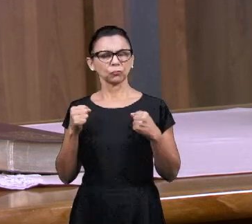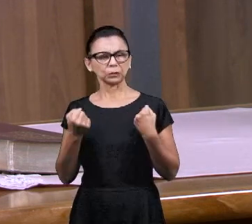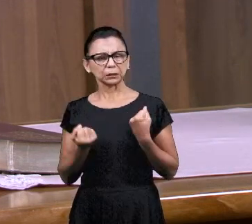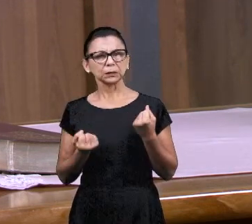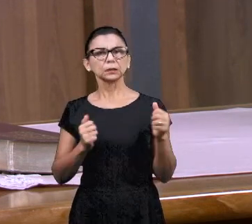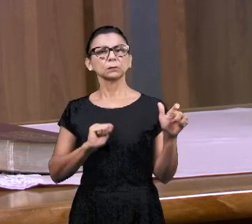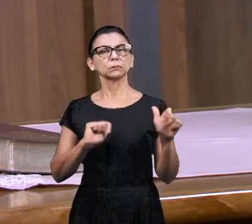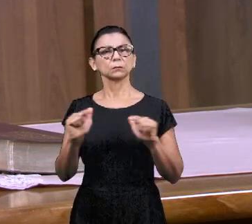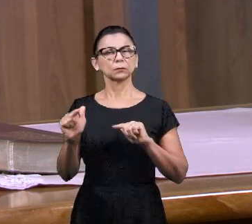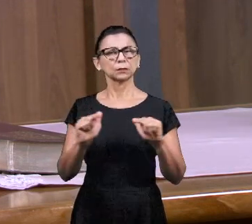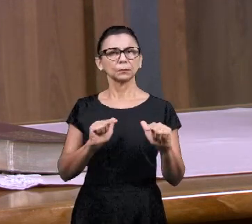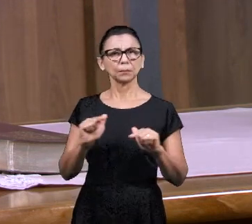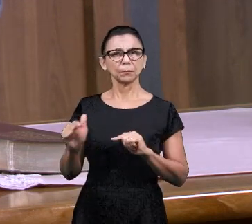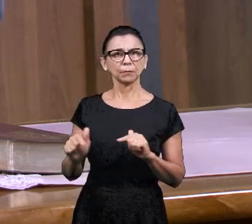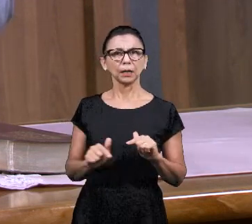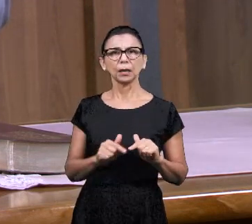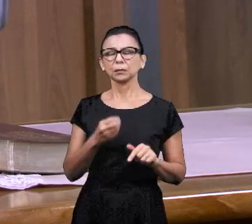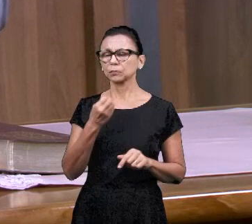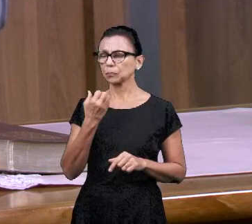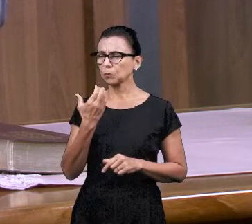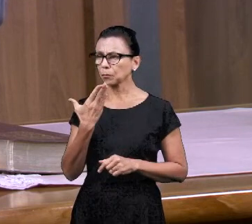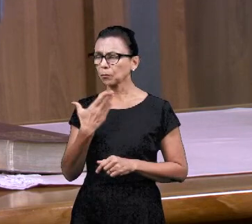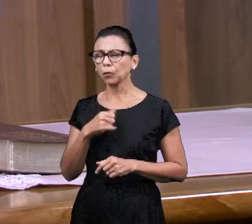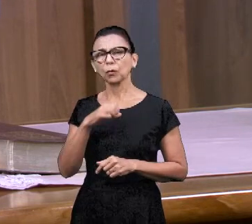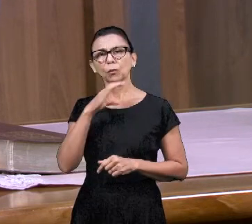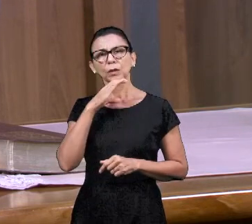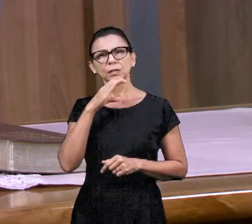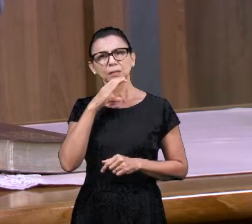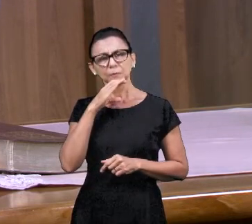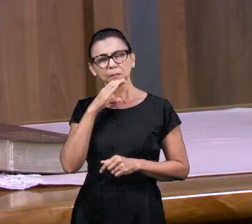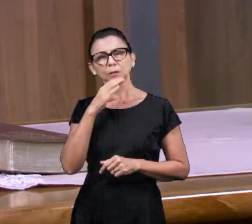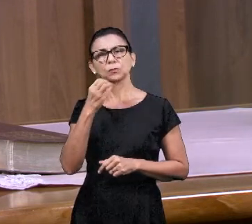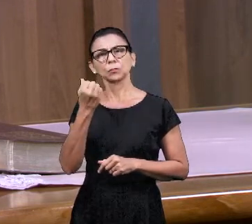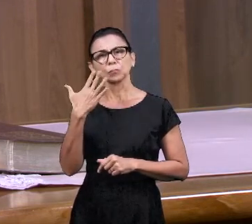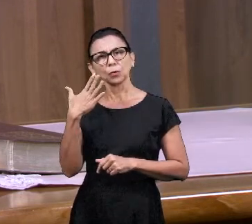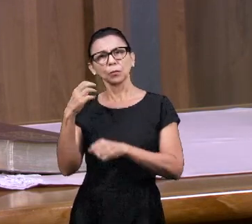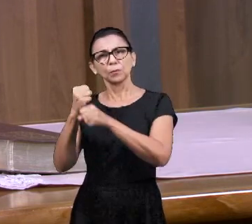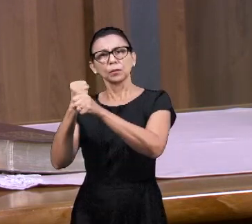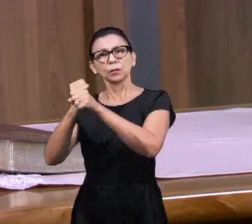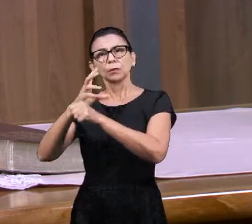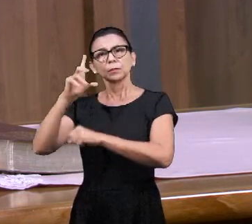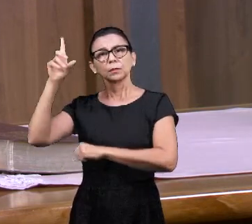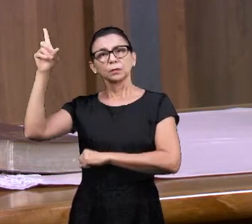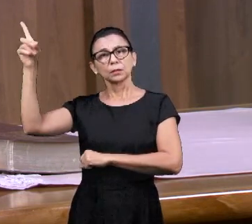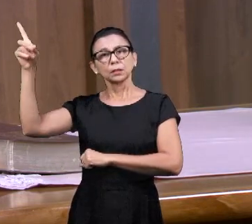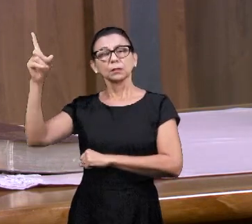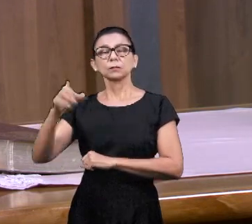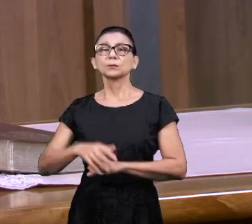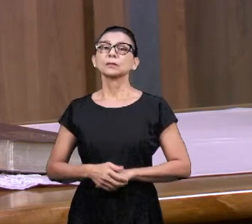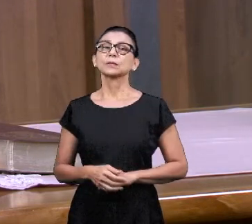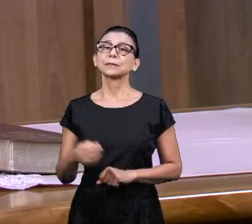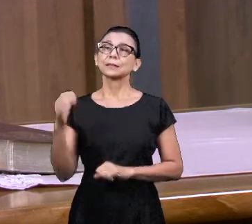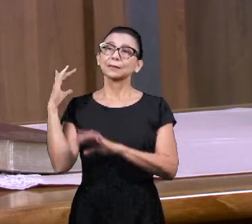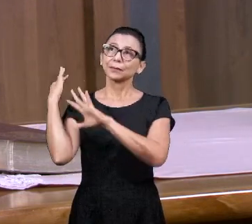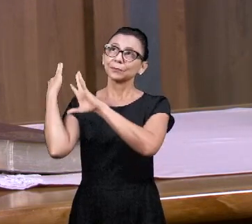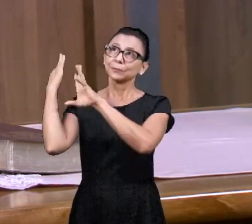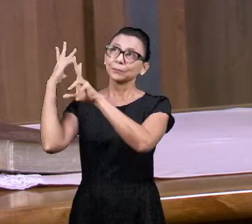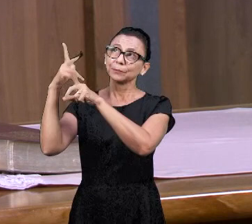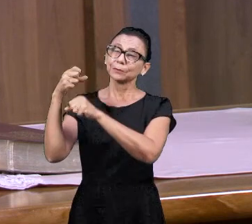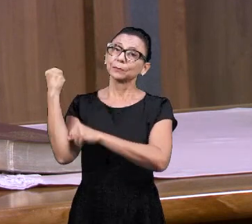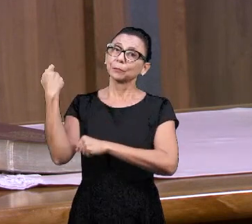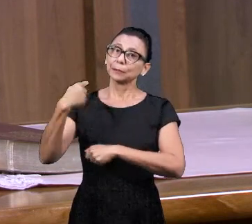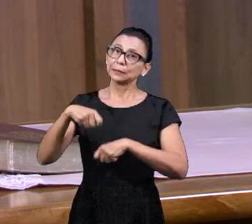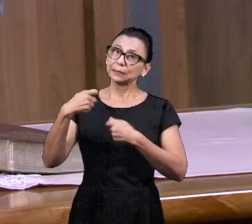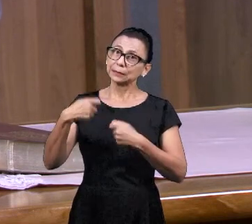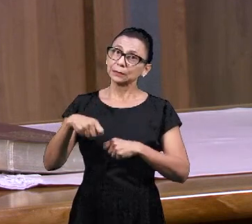qui nous apporte une richesse très grande pour l'œuvre, ce travail doit être lu, doit être revu. Donc,